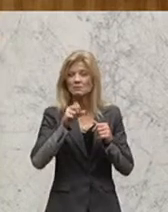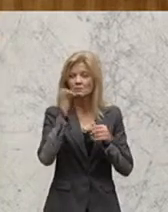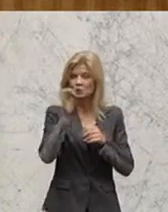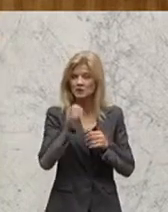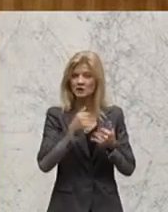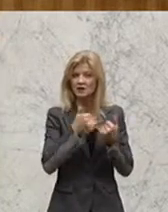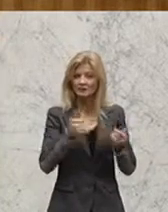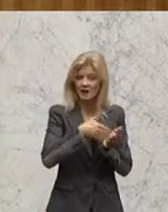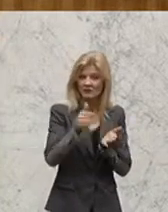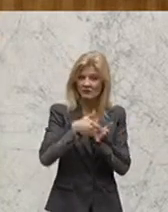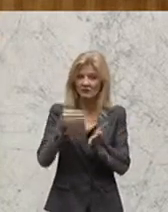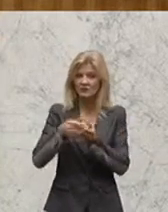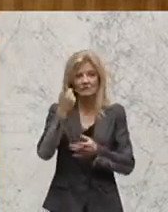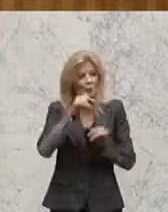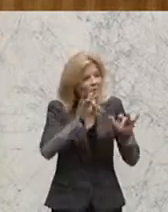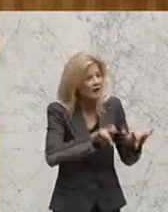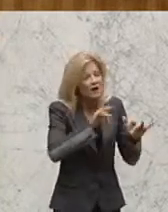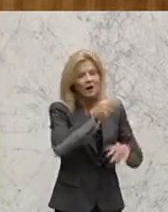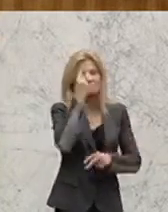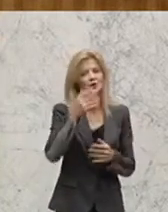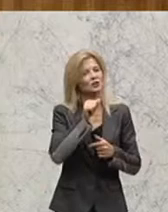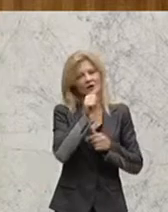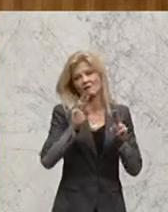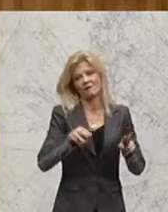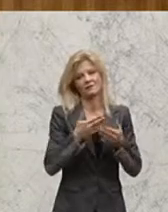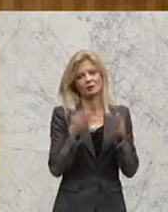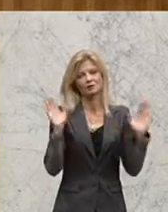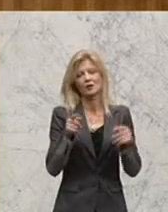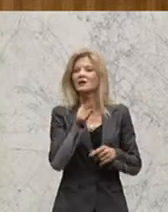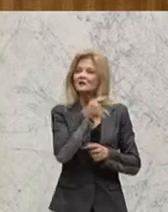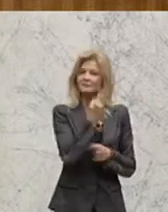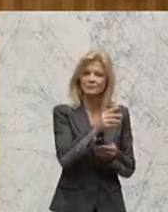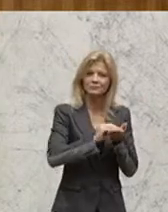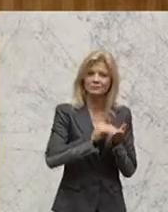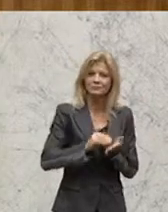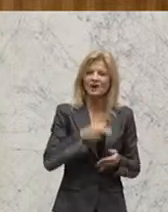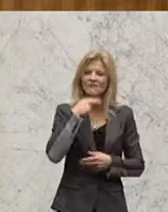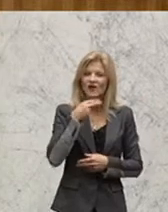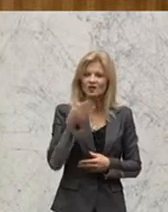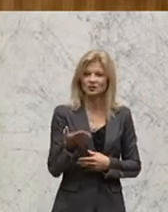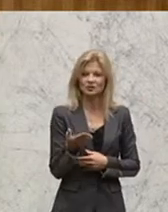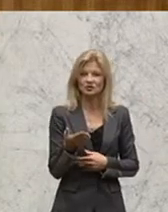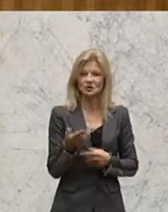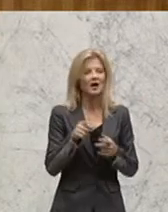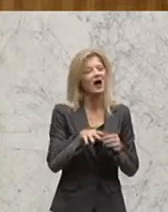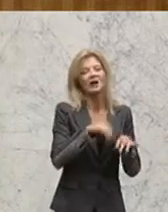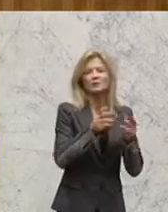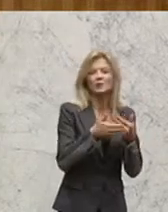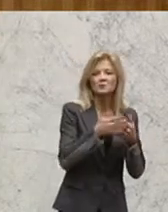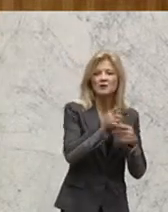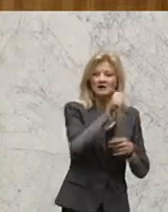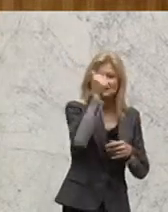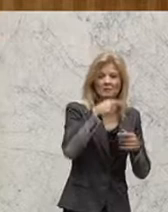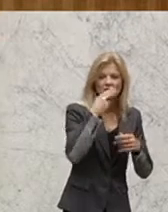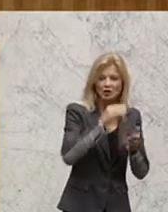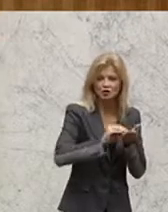das Recht auf Asyl besitzen, die teilweise falsch und Fehlangaben geben, angefangen vom Namen, vom Herkunftsland,